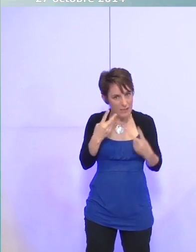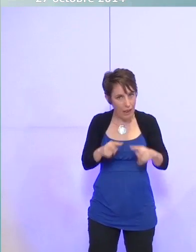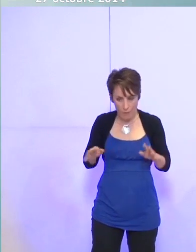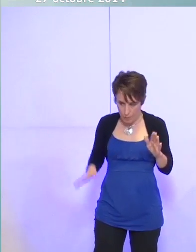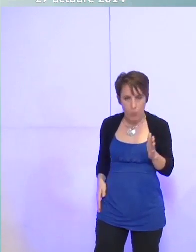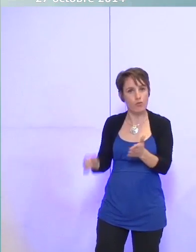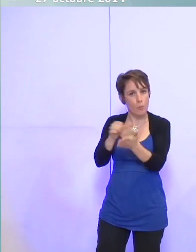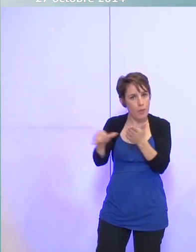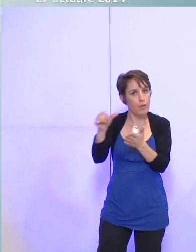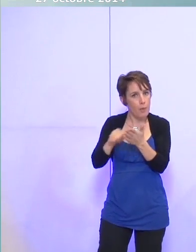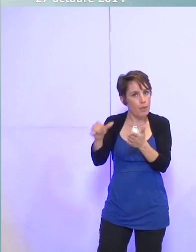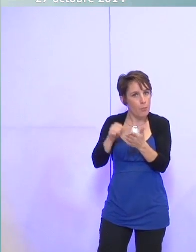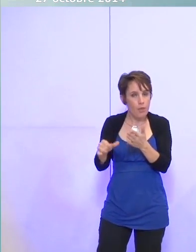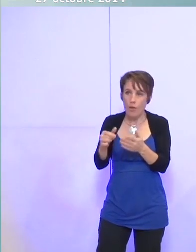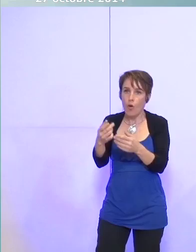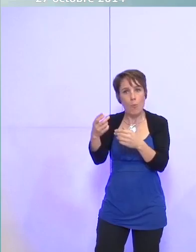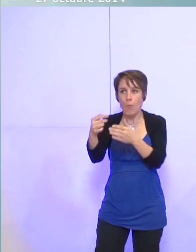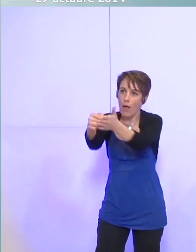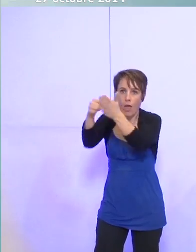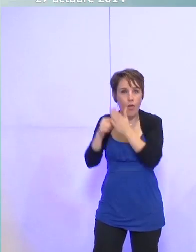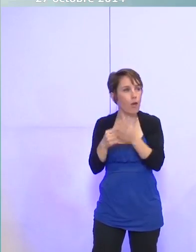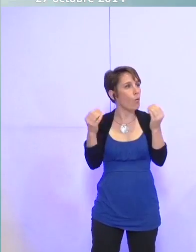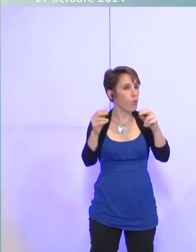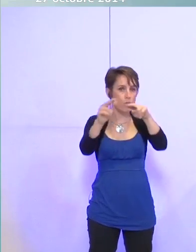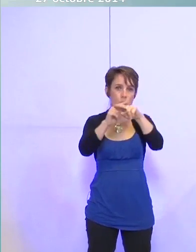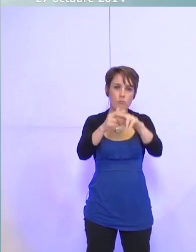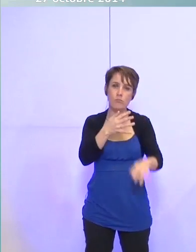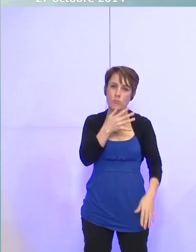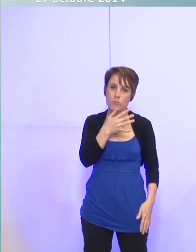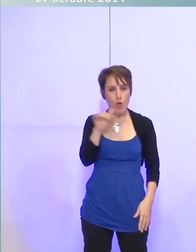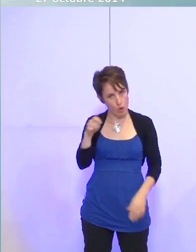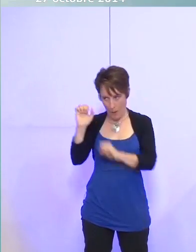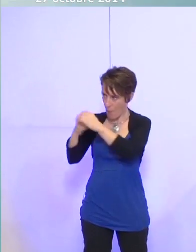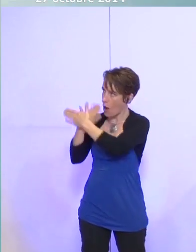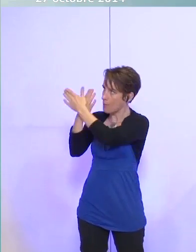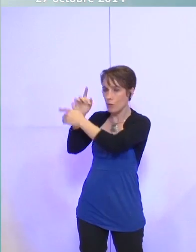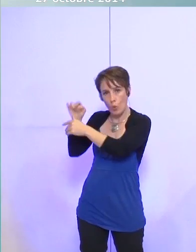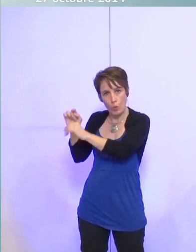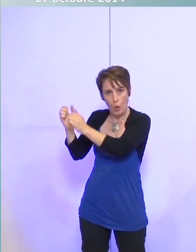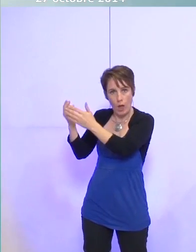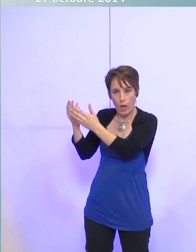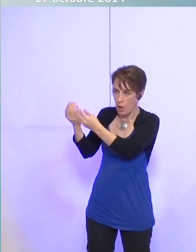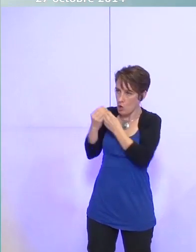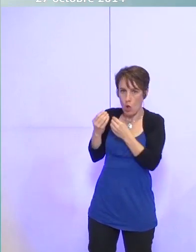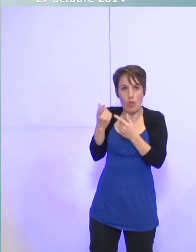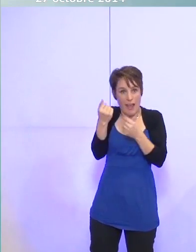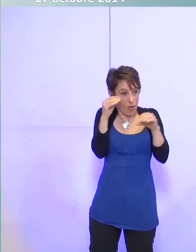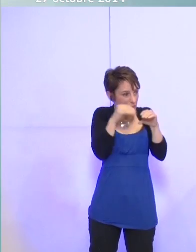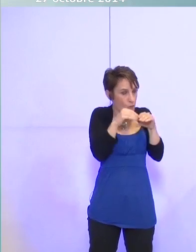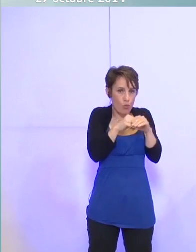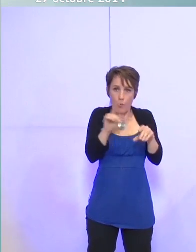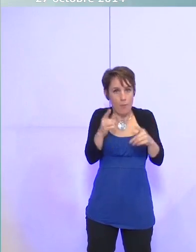pure perte, sans aucun retour possible. La métro est censée apporter des économies d'échelle et non pas des